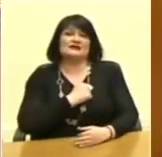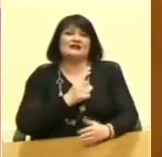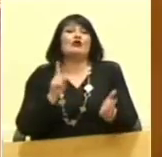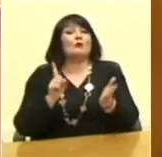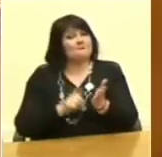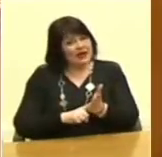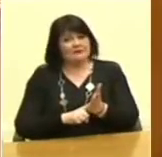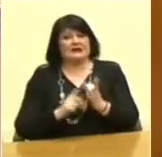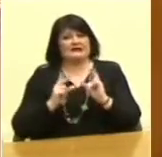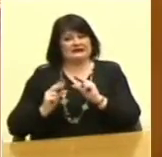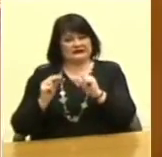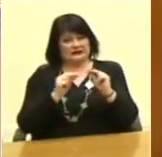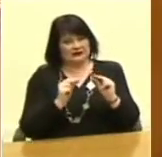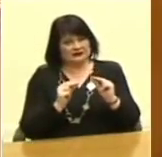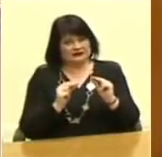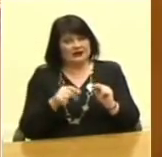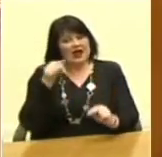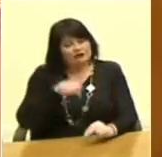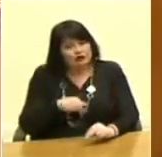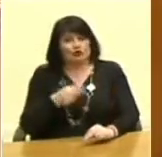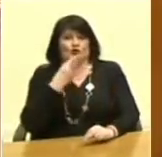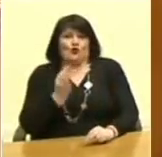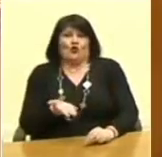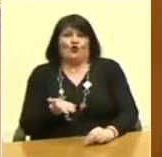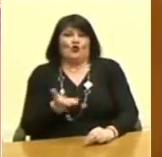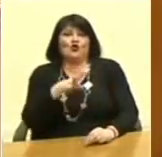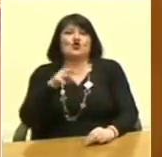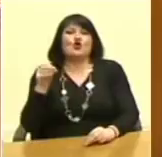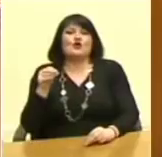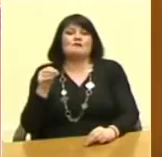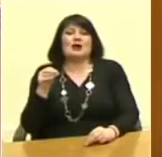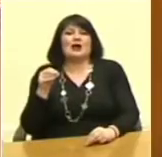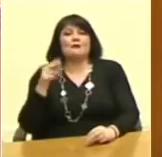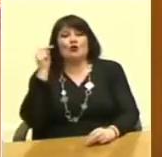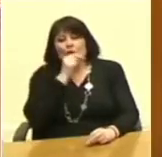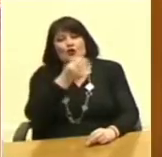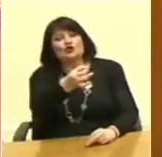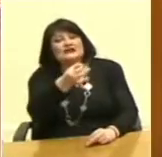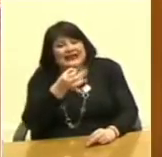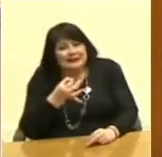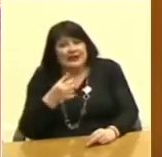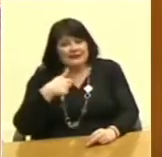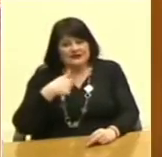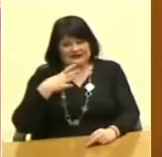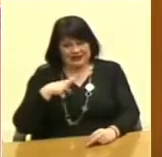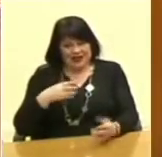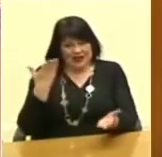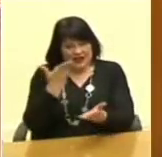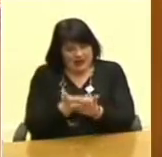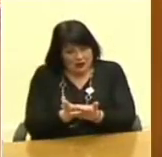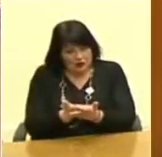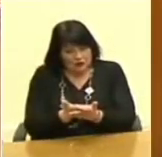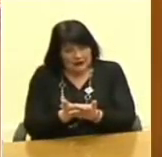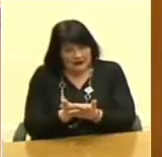γενικευθεί. Και αυτό το νόημα έχει και είχε η δήλωση του Πρωθυπουργού ότι εμείς θέλουμε και ζητούμε να γίνει συζήτηση